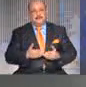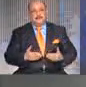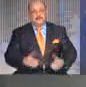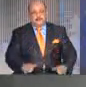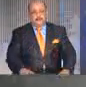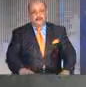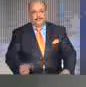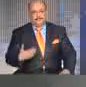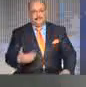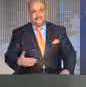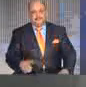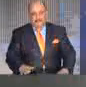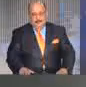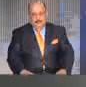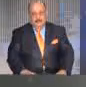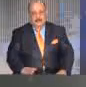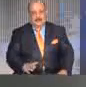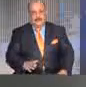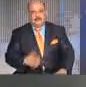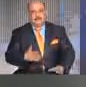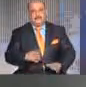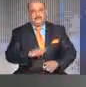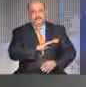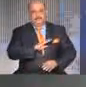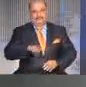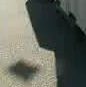نهاية النشرة وهذا تذكير بعناوينها.